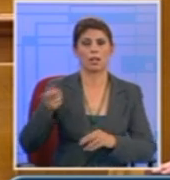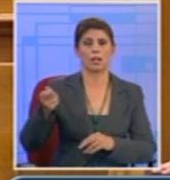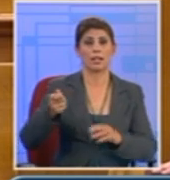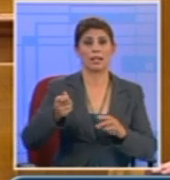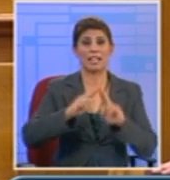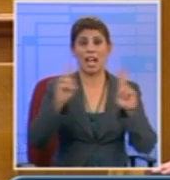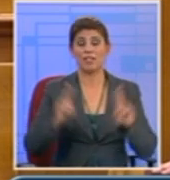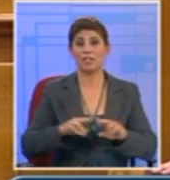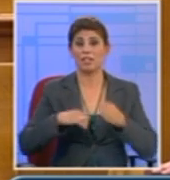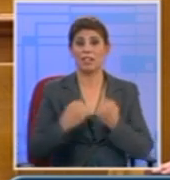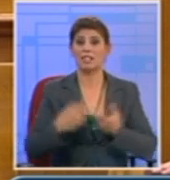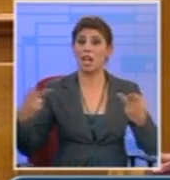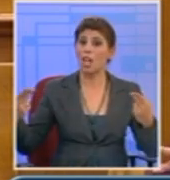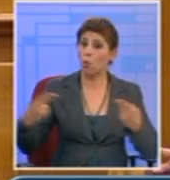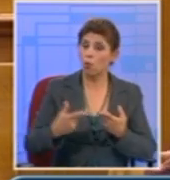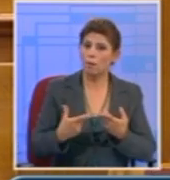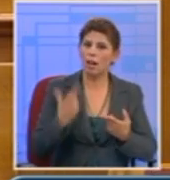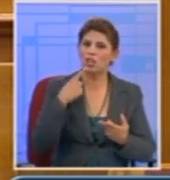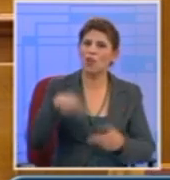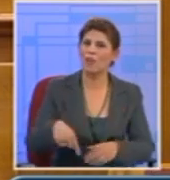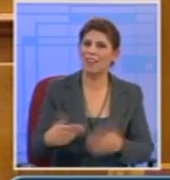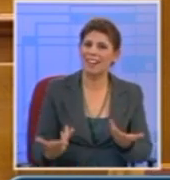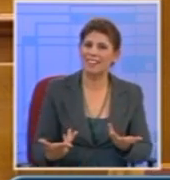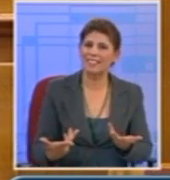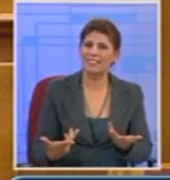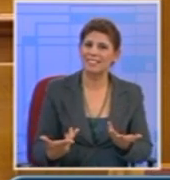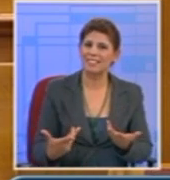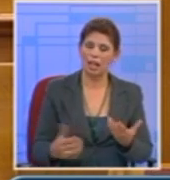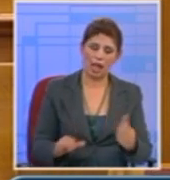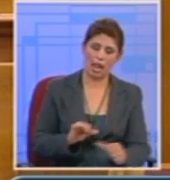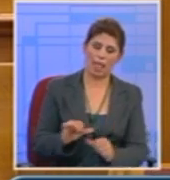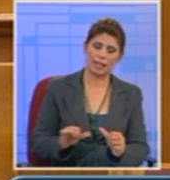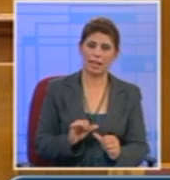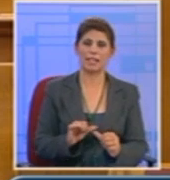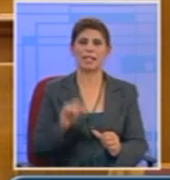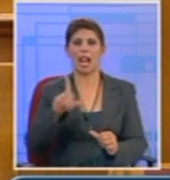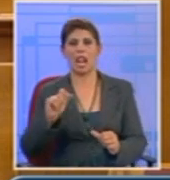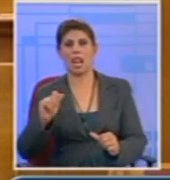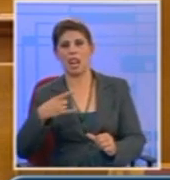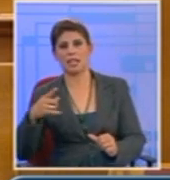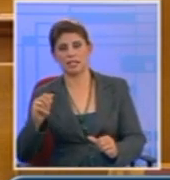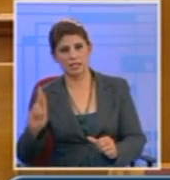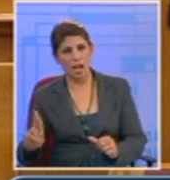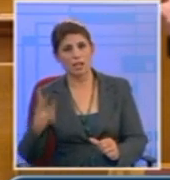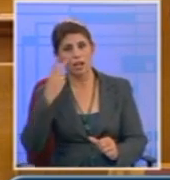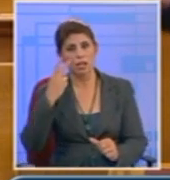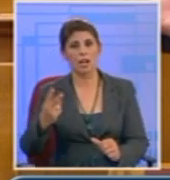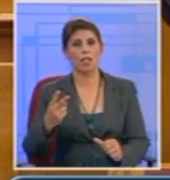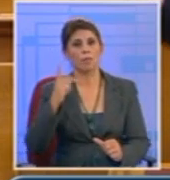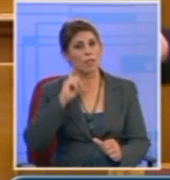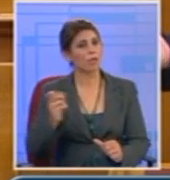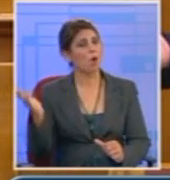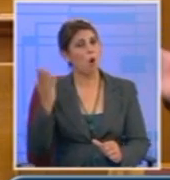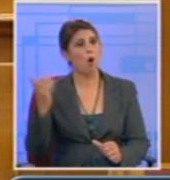διάσκεψη για κούρεμα τώρα παραμετρικές αλλαγές η λαζάρ να ξαναδούμε τα δεδομένα όπως τα